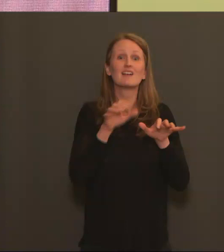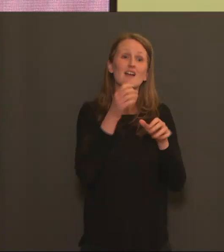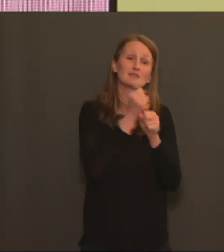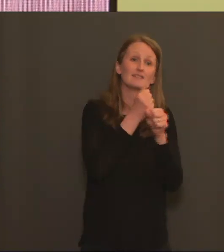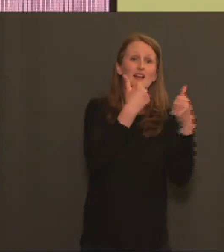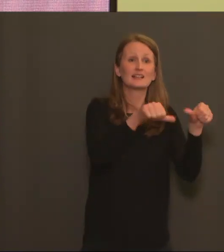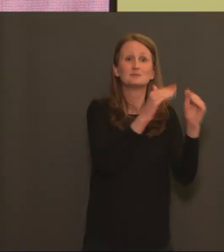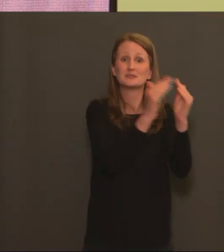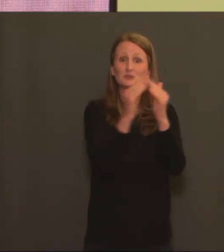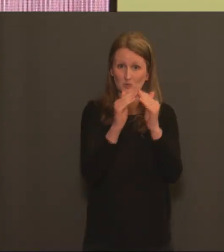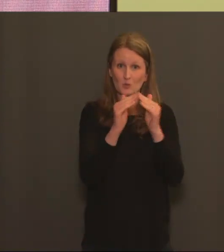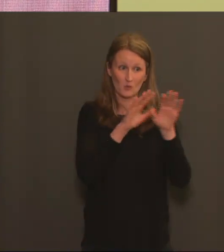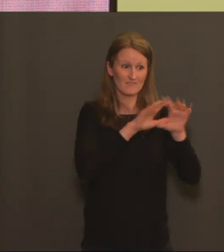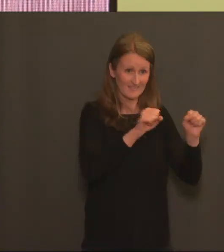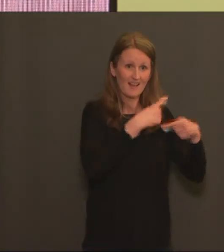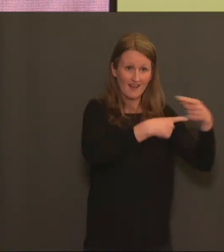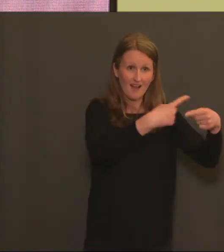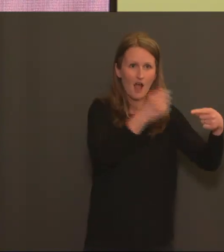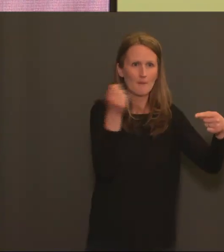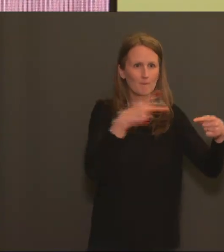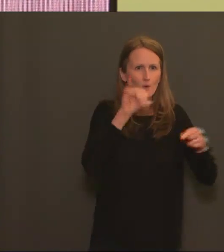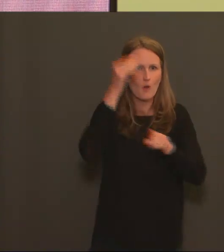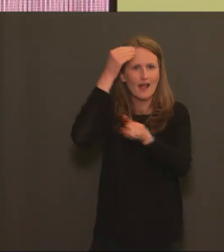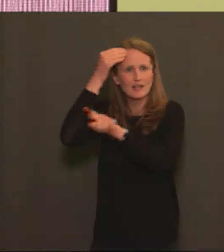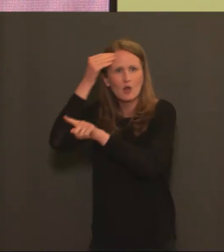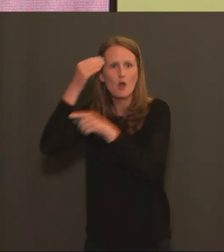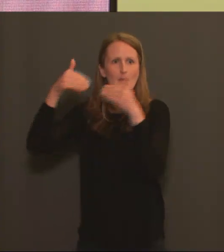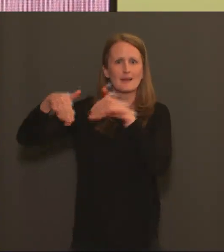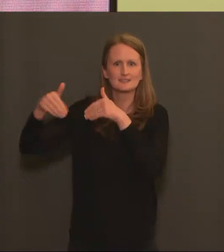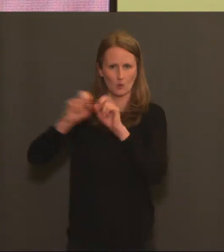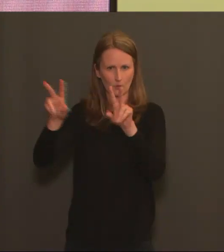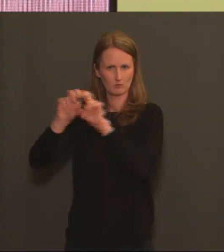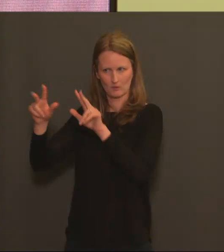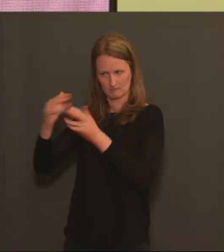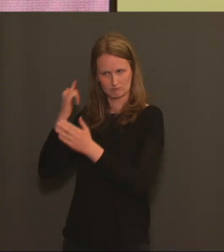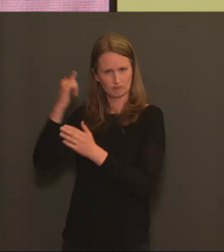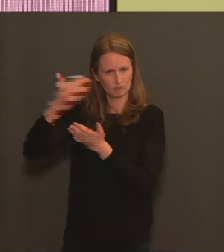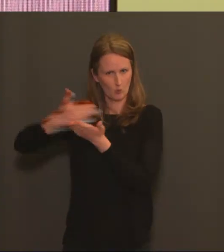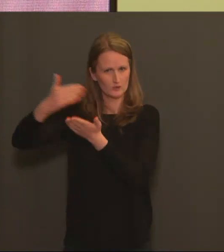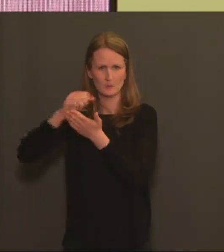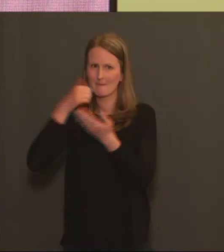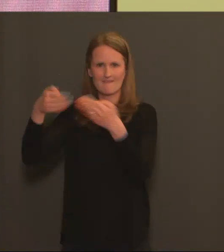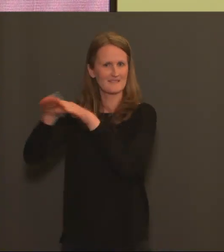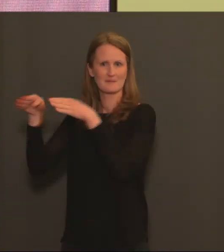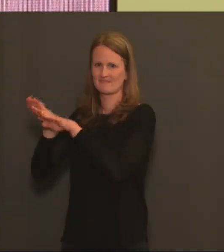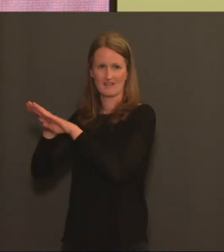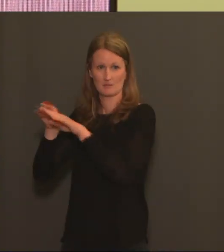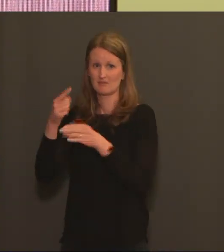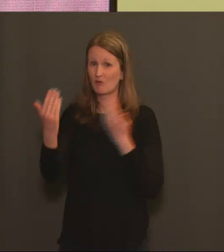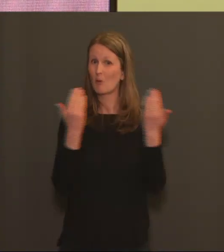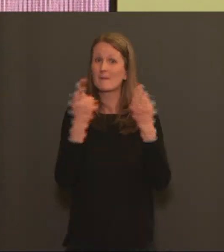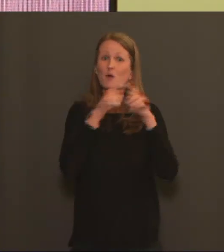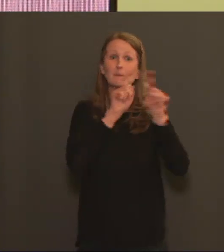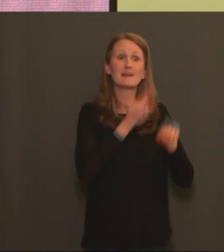qui sont ouverts maintenant depuis plusieurs mois, au contraire de plusieurs pays qui nous entourent. Et c'est en partie ceci qui nous permet d'offrir des